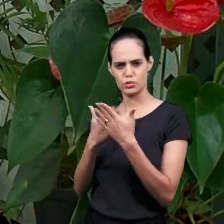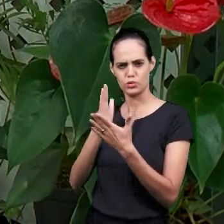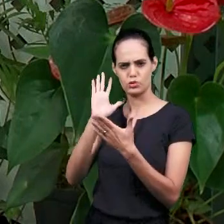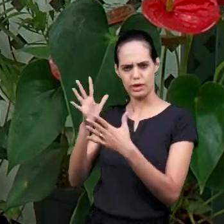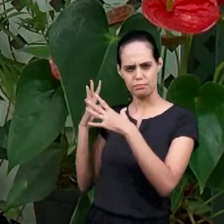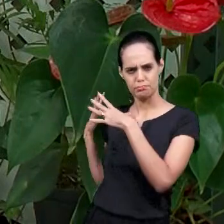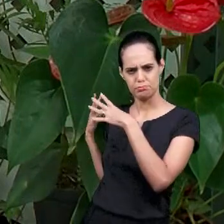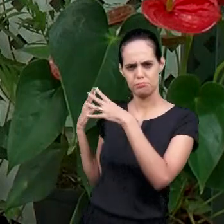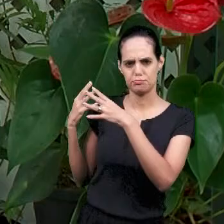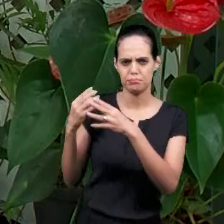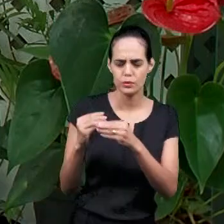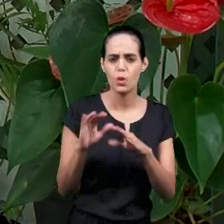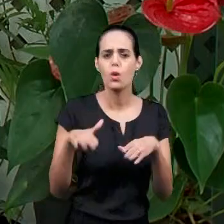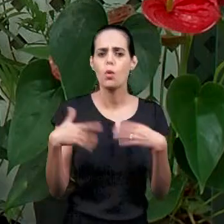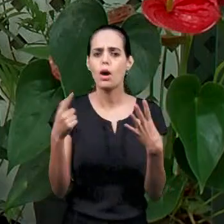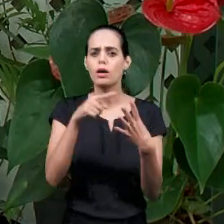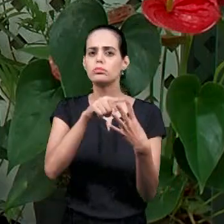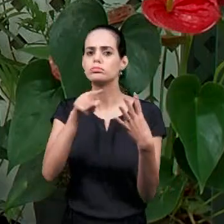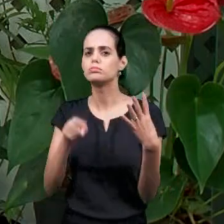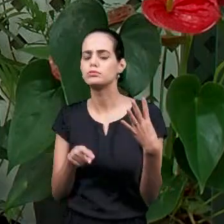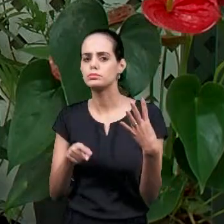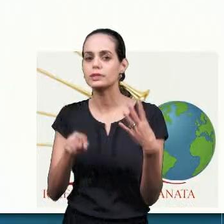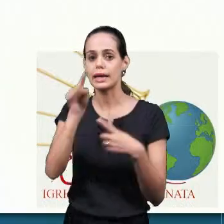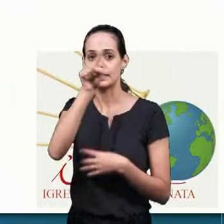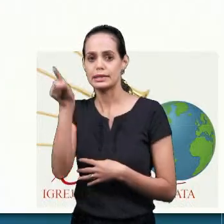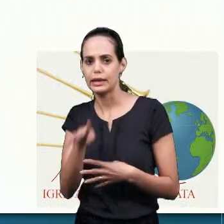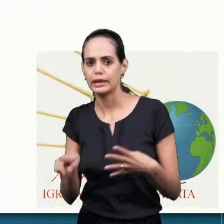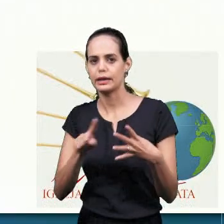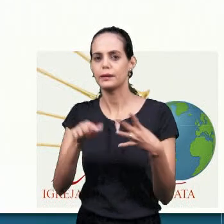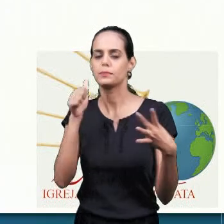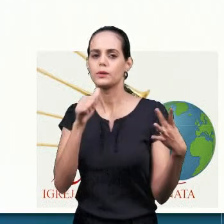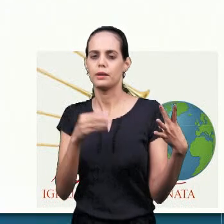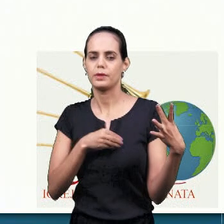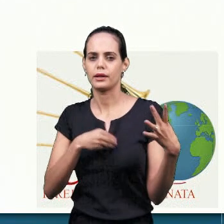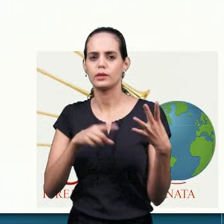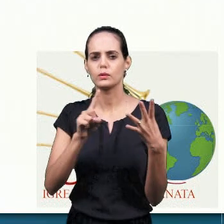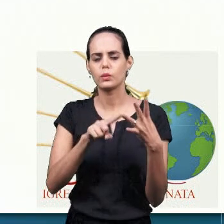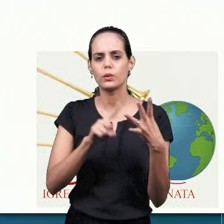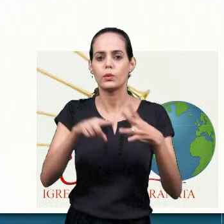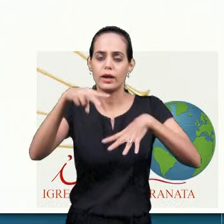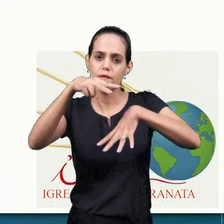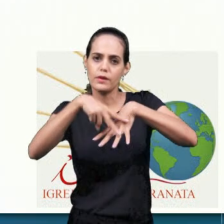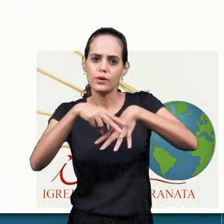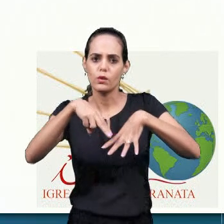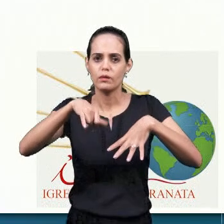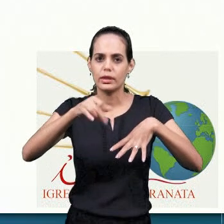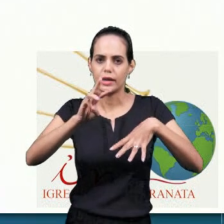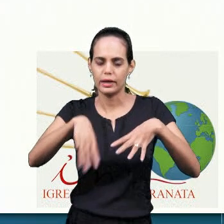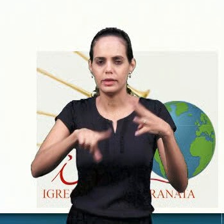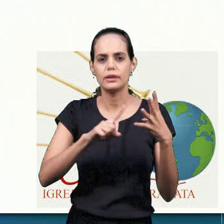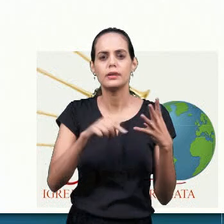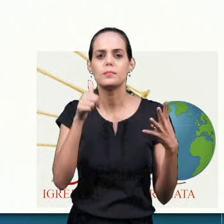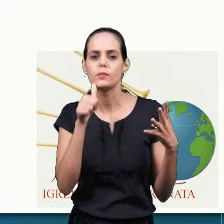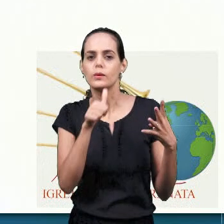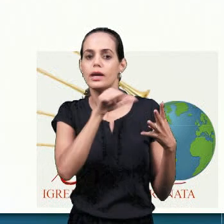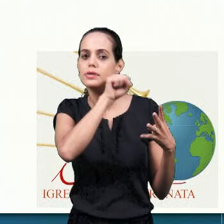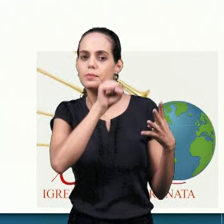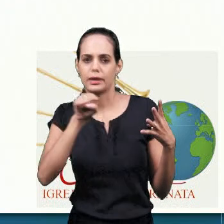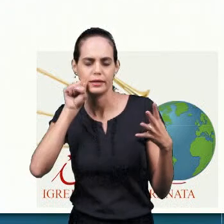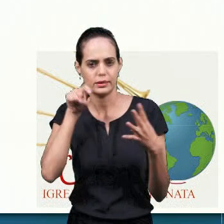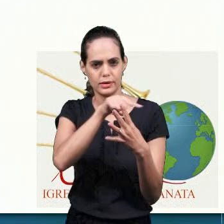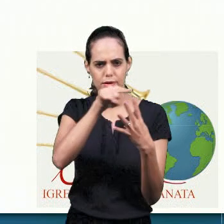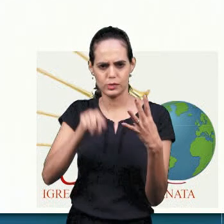4 dernières études, quelles ont été les études? Zachée, la femme pécheresse, la veuve de Naïm, la